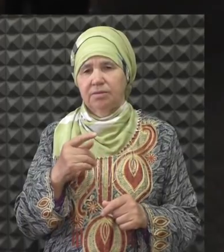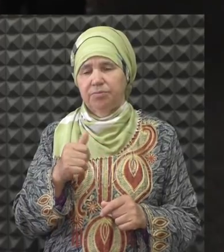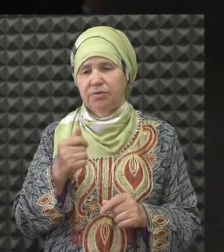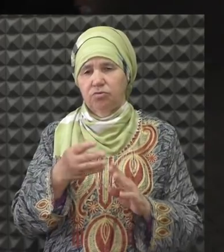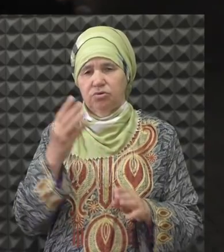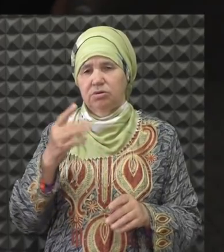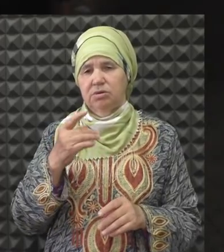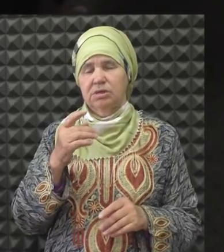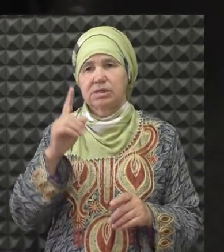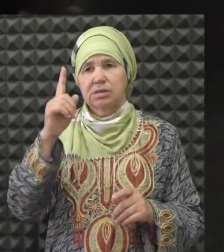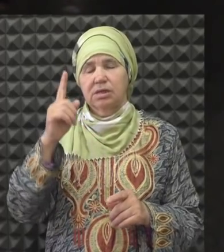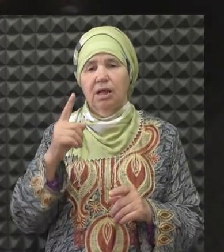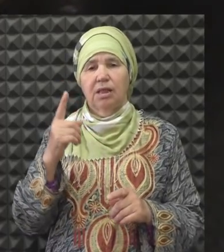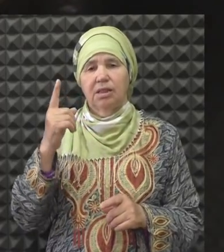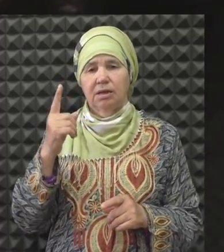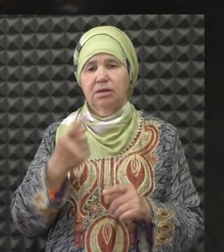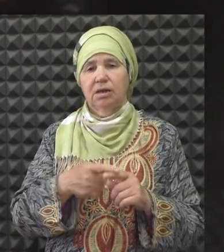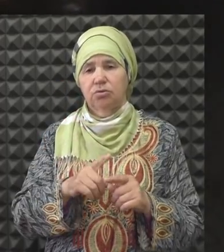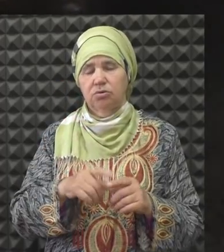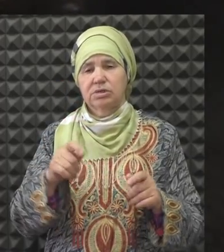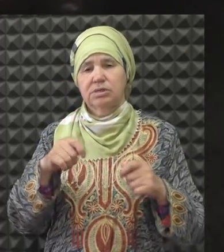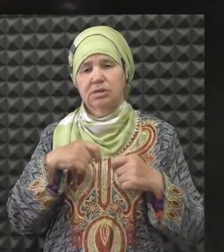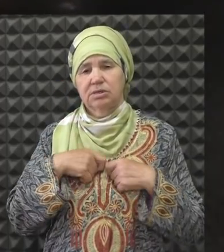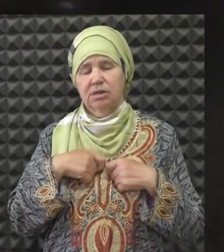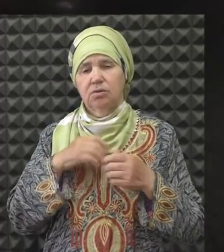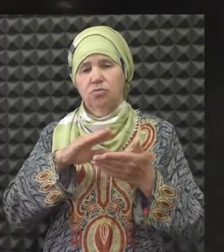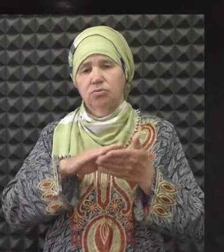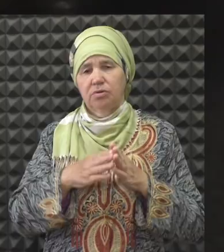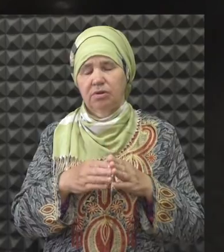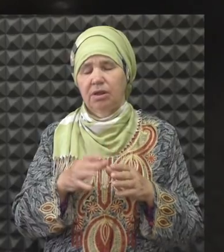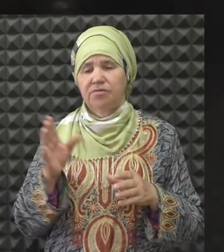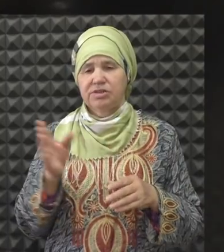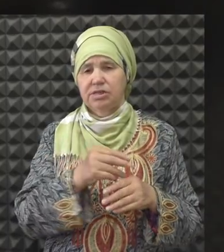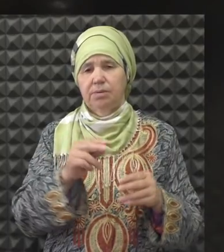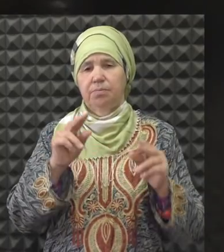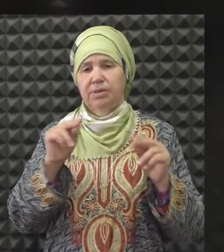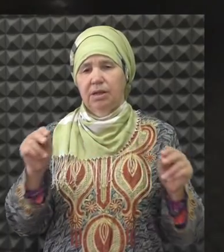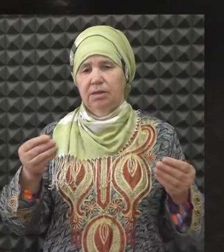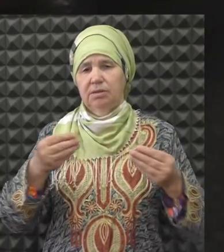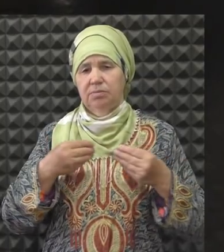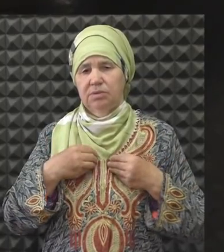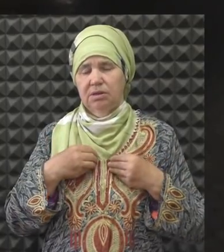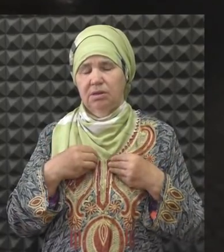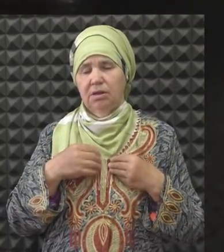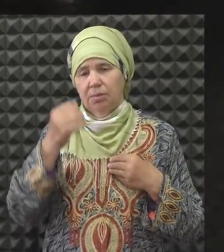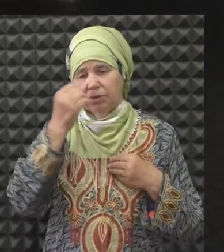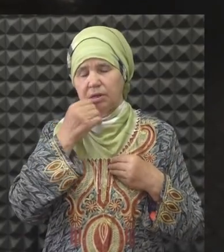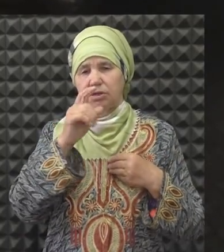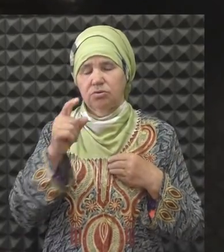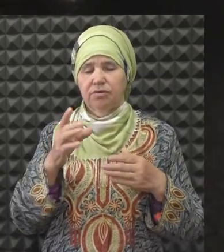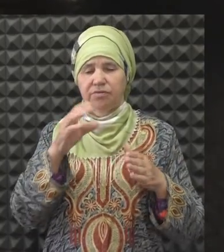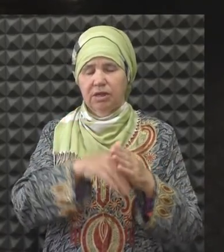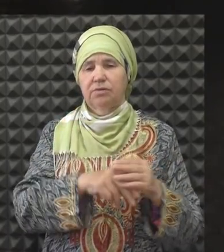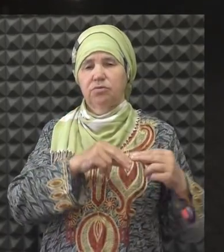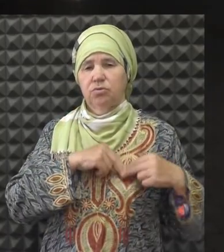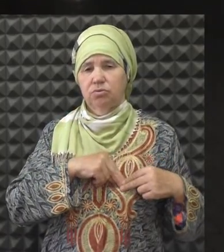нам надо Создателя Аллаха, который создал вот это нас, все вот это блага. Поэтому, и, конечно, поблагодарить тех